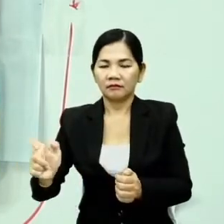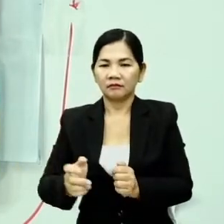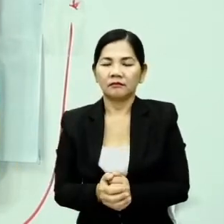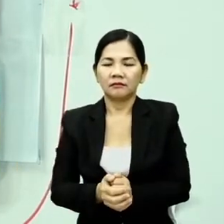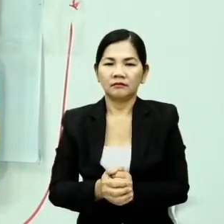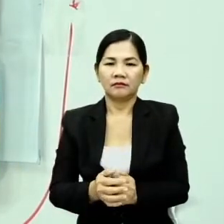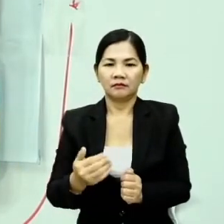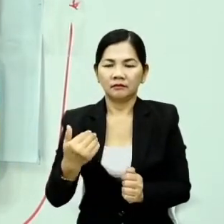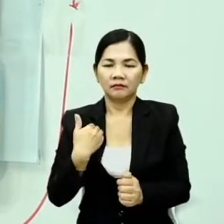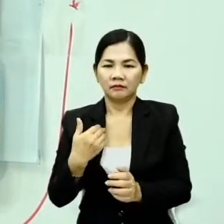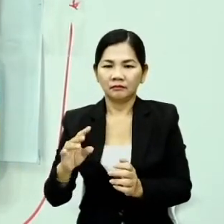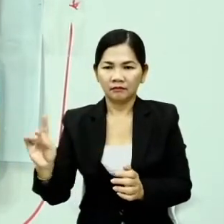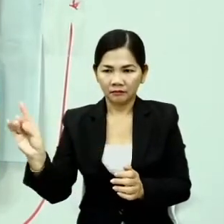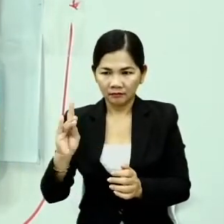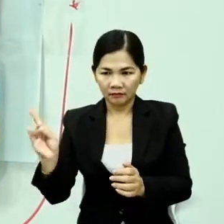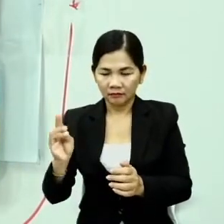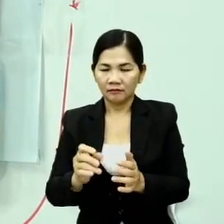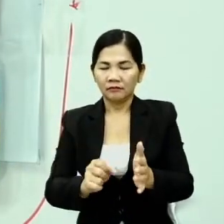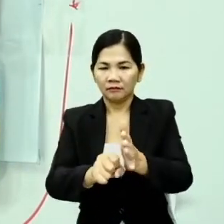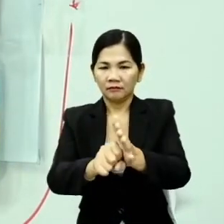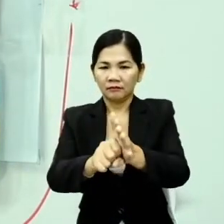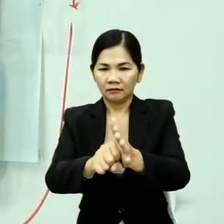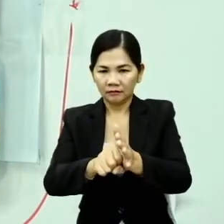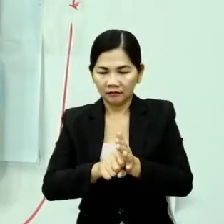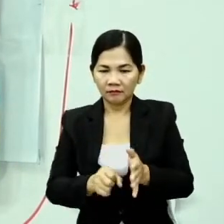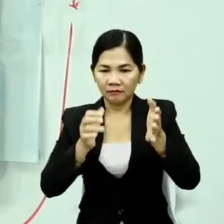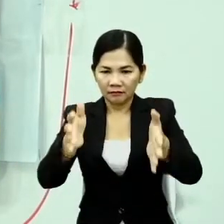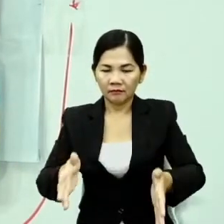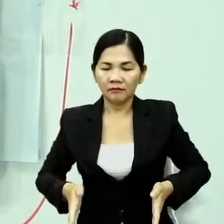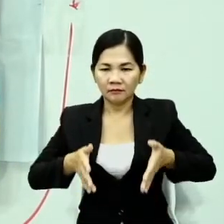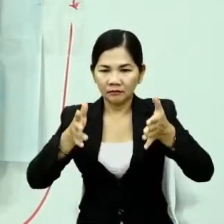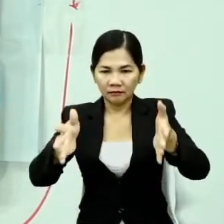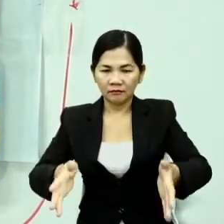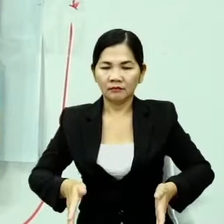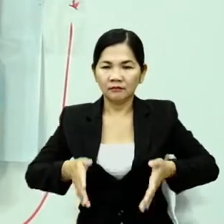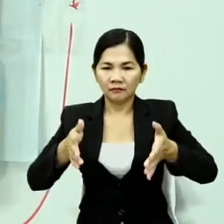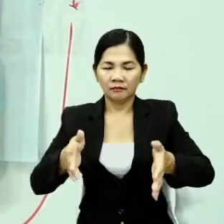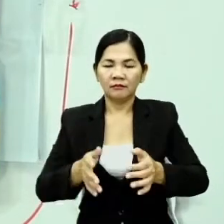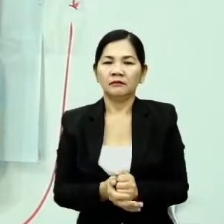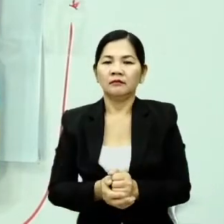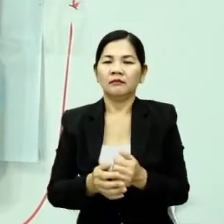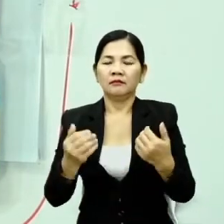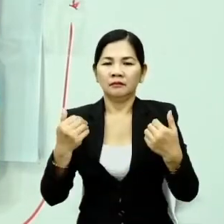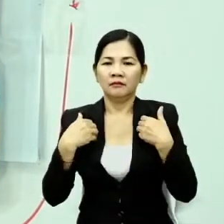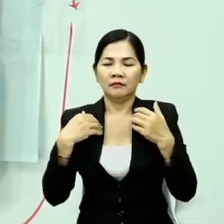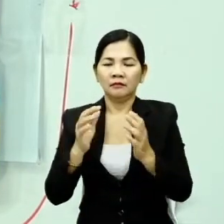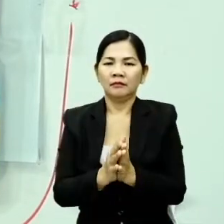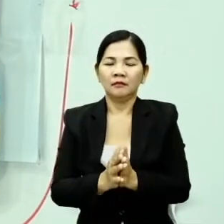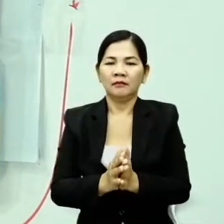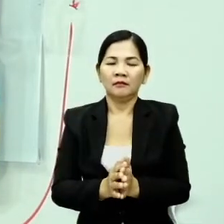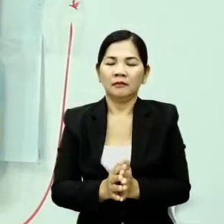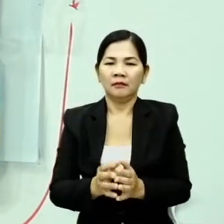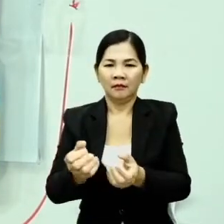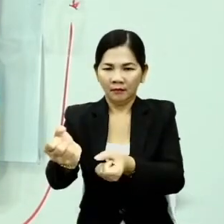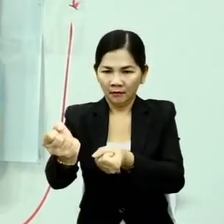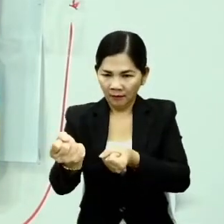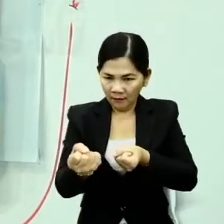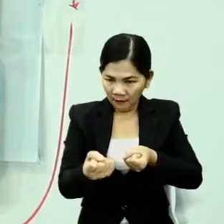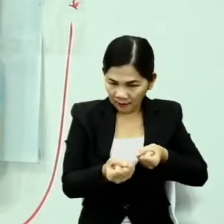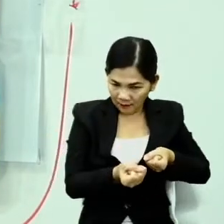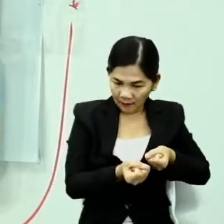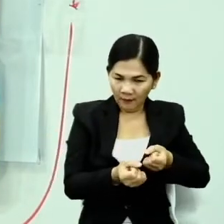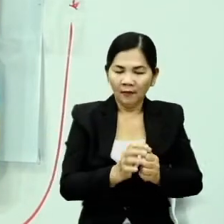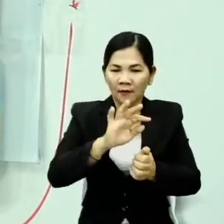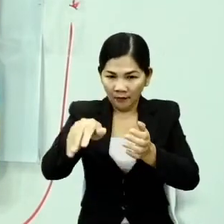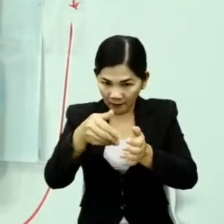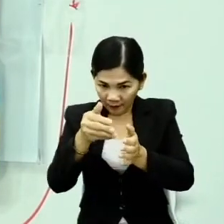chia cô để còn bông tạo ô tê ní cha bắt đo bây giờ ấy kha tới con cha cứ bắt đo chia cầm láng cha ô tiền là con cha